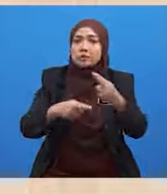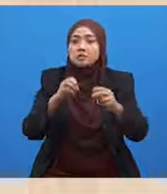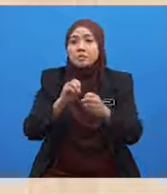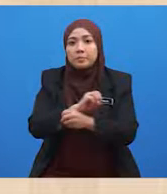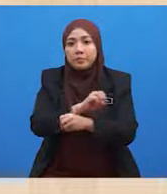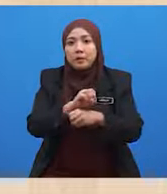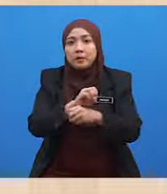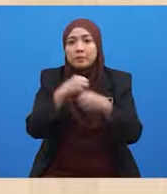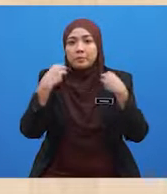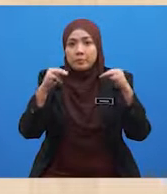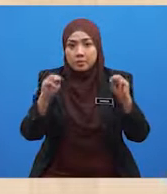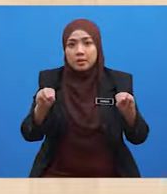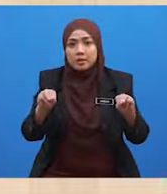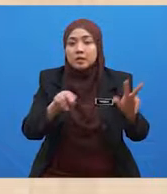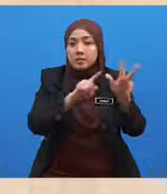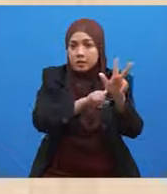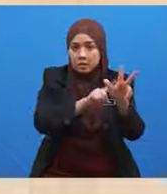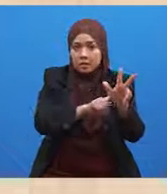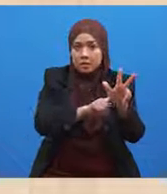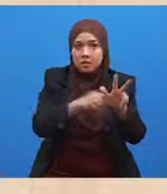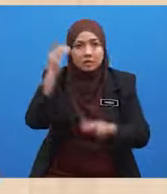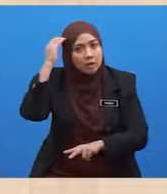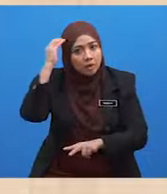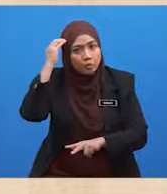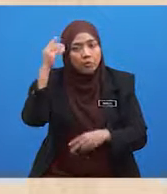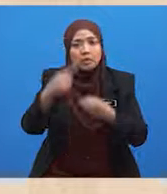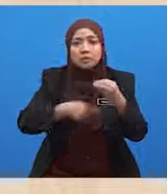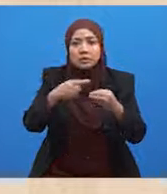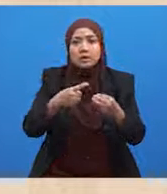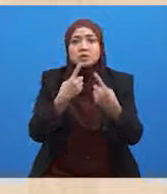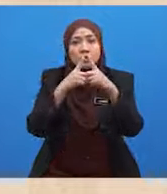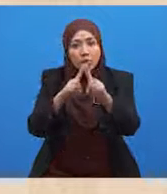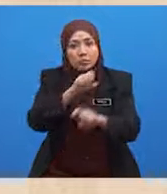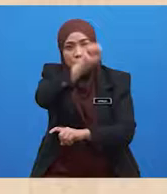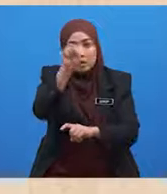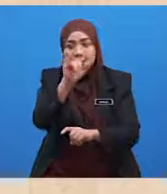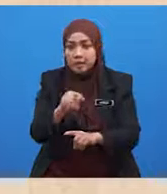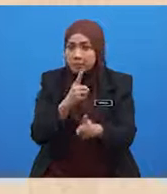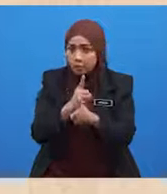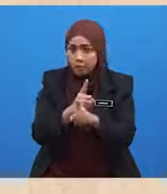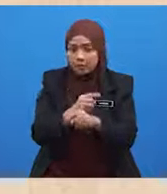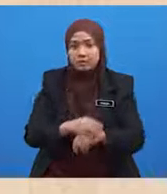dan yang ketiga ilah mengetahui tentang Tein Jawab yang betul